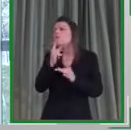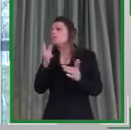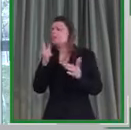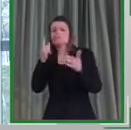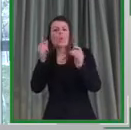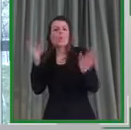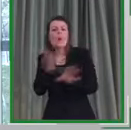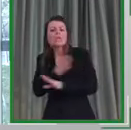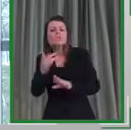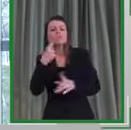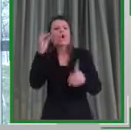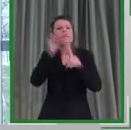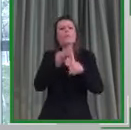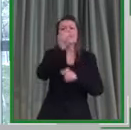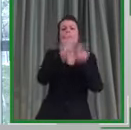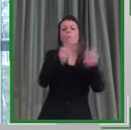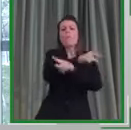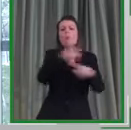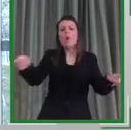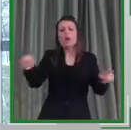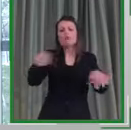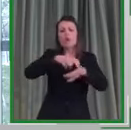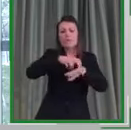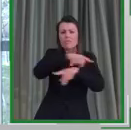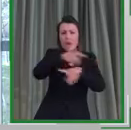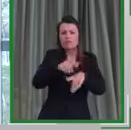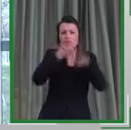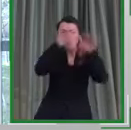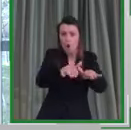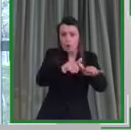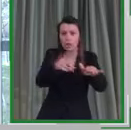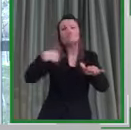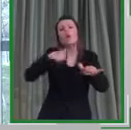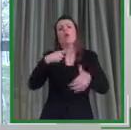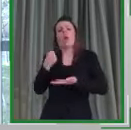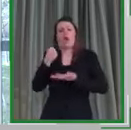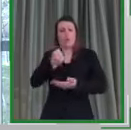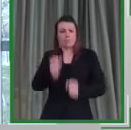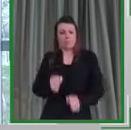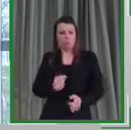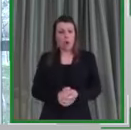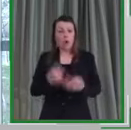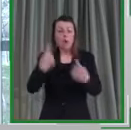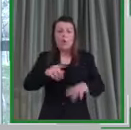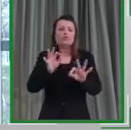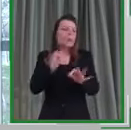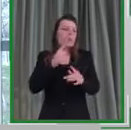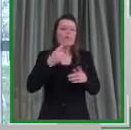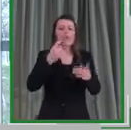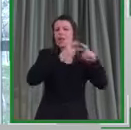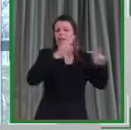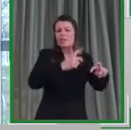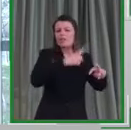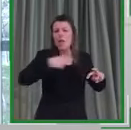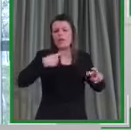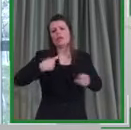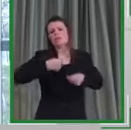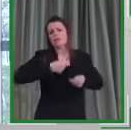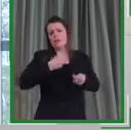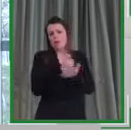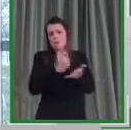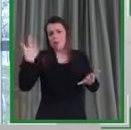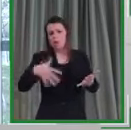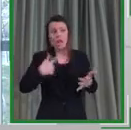della popolazione più fragile questo è uno stimolo estremamente importante la nostra ricerca che sta lavorando sta facendo passi da gigante